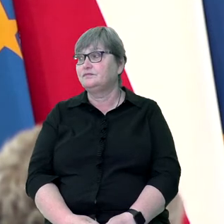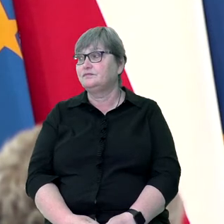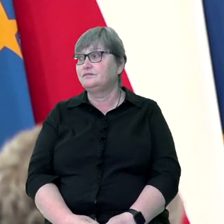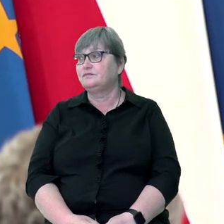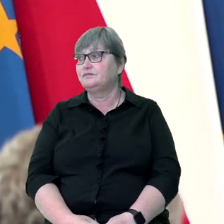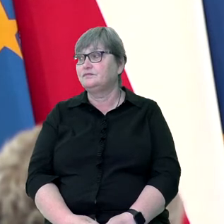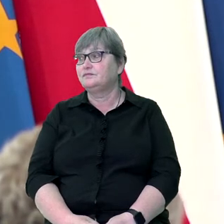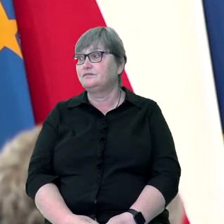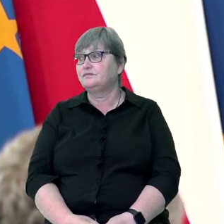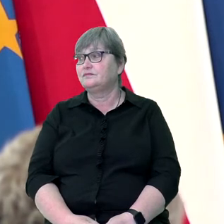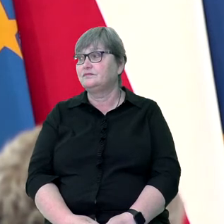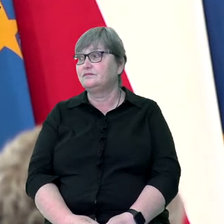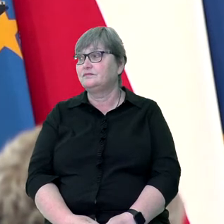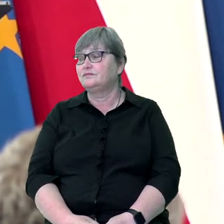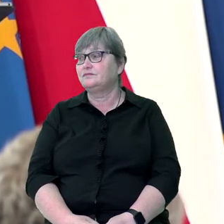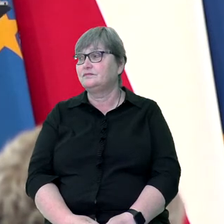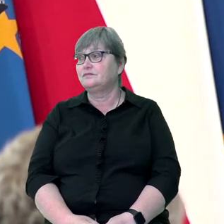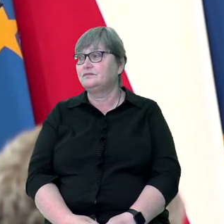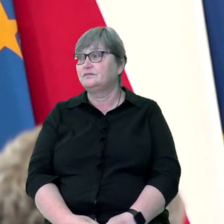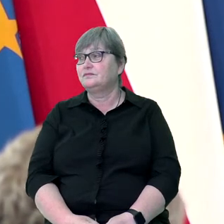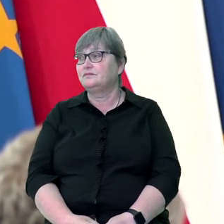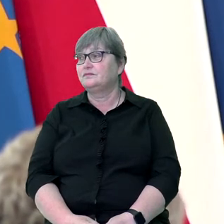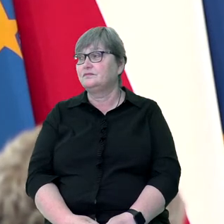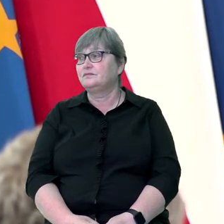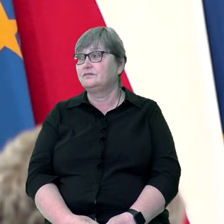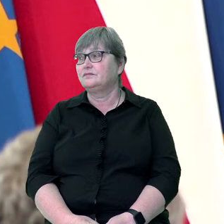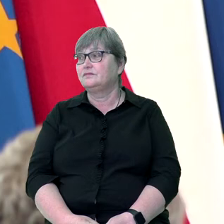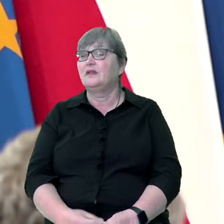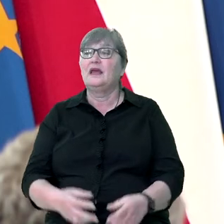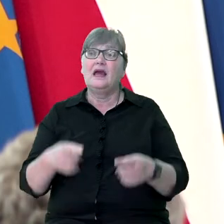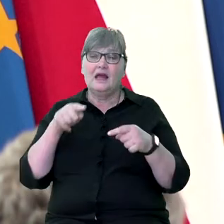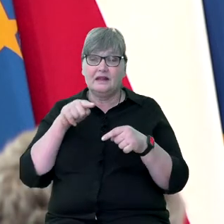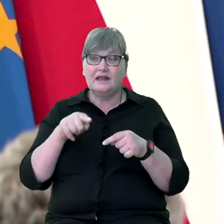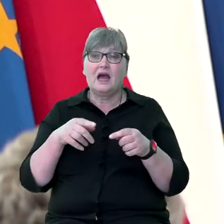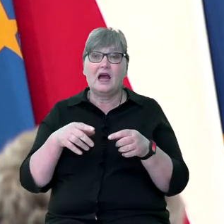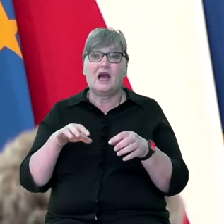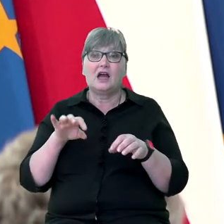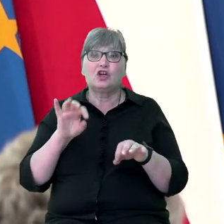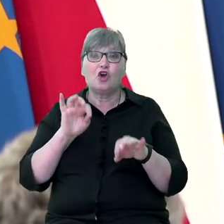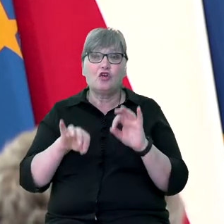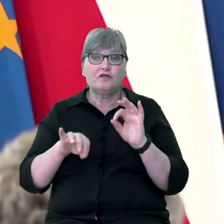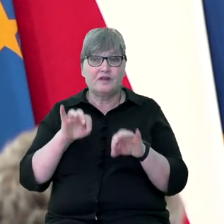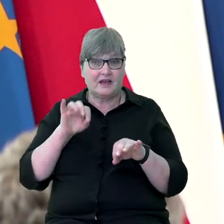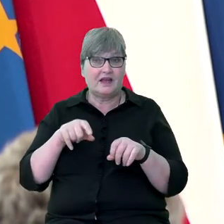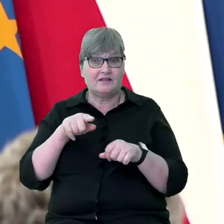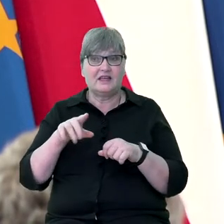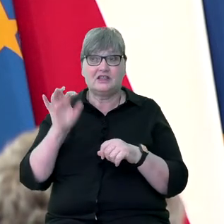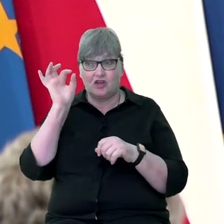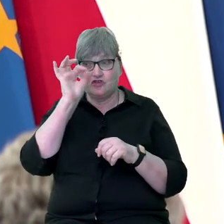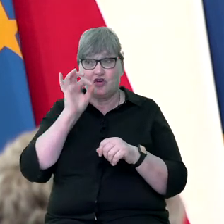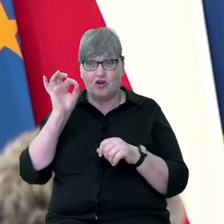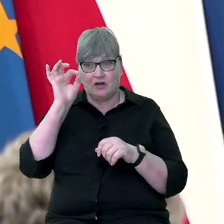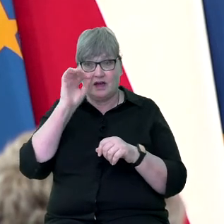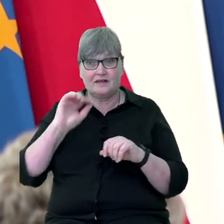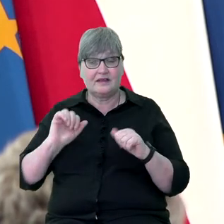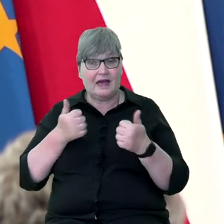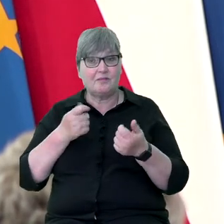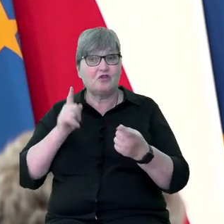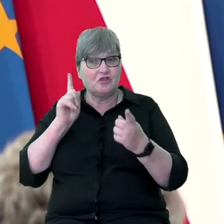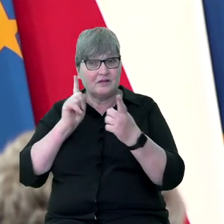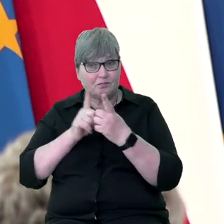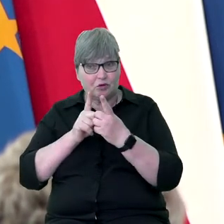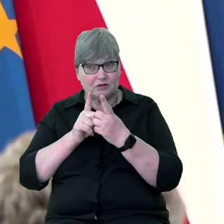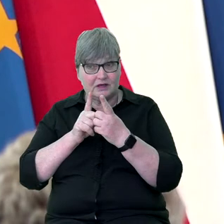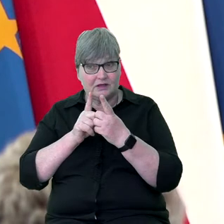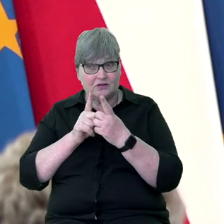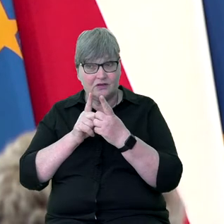wiek. Wiek. I ta konferencja oczywiście jest okazją do tego, żeby się spotkać najbliższa za